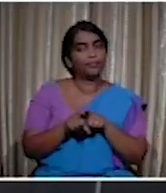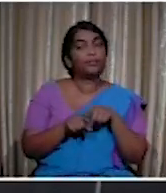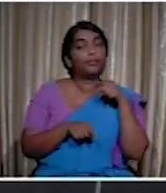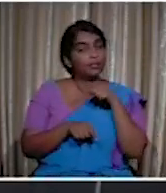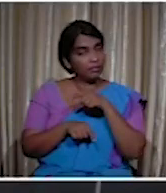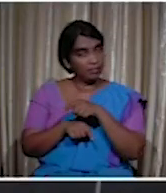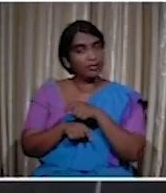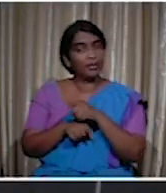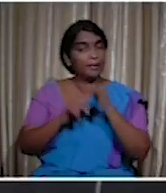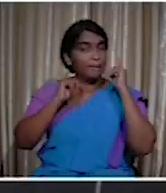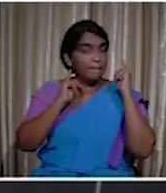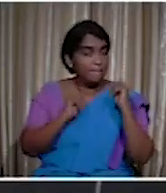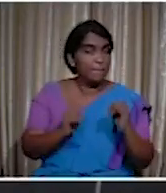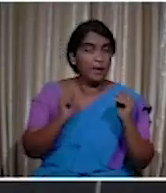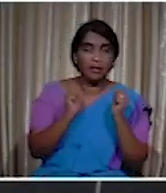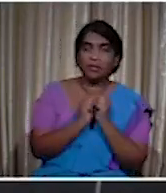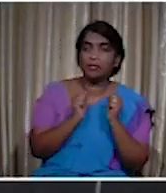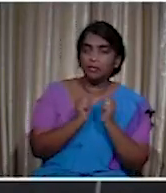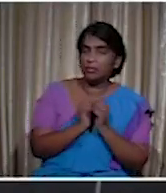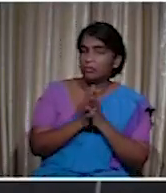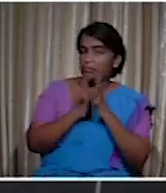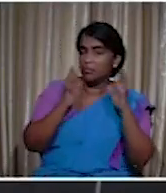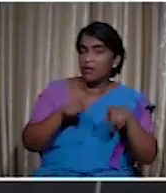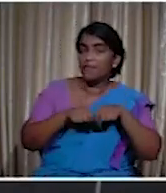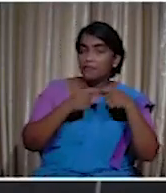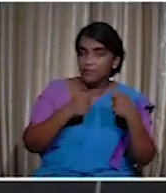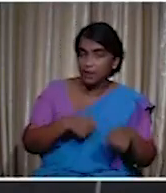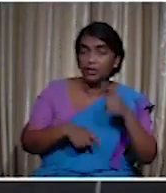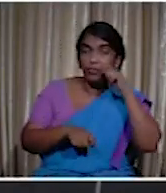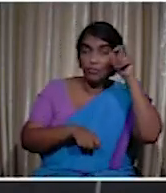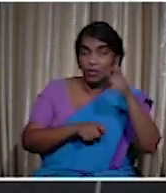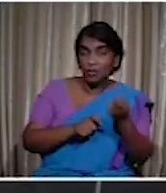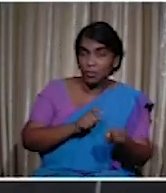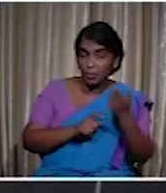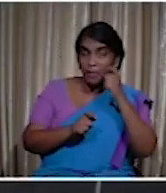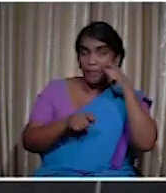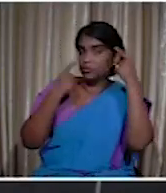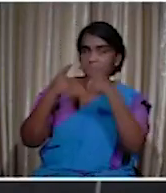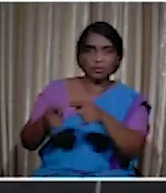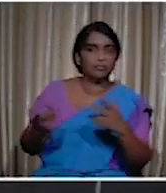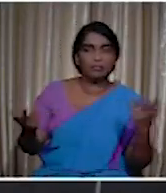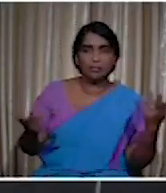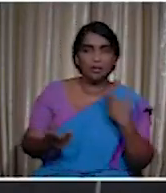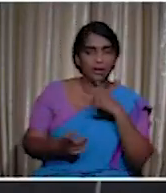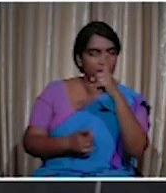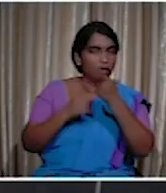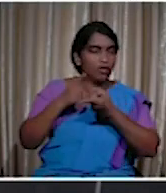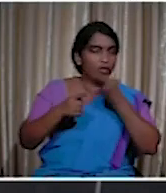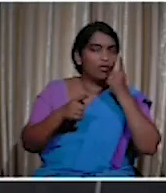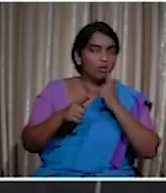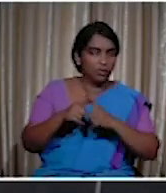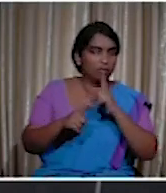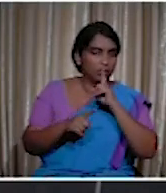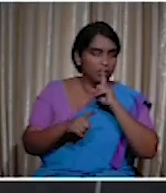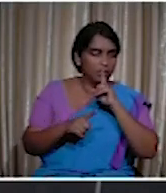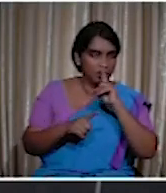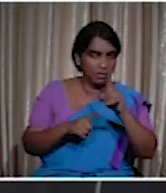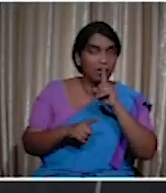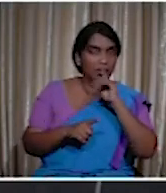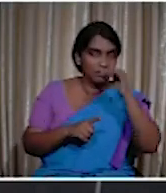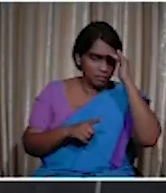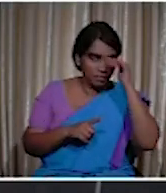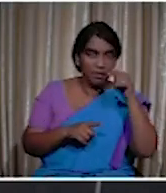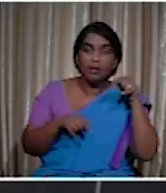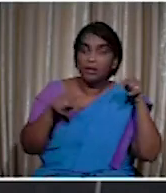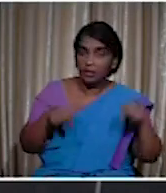ඒක ඒ දූෂණය නිසා වැඩි වෙන මිල ජනතාවට පටවන්න බෑ. මම එක උදාහරණයක් දෙන්නම් ගරු මේ